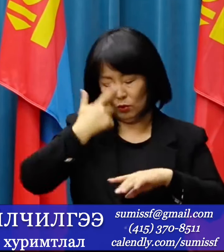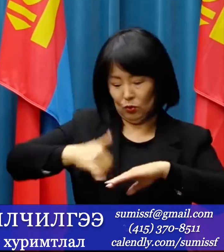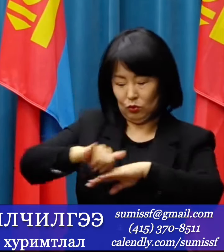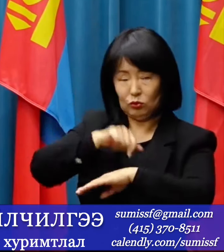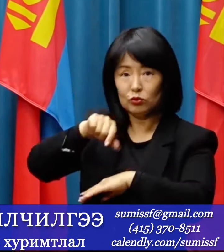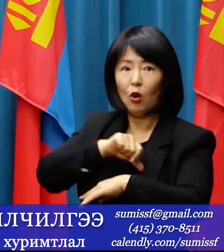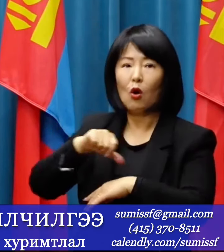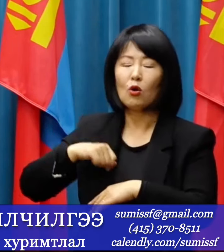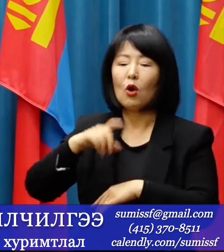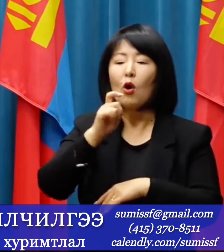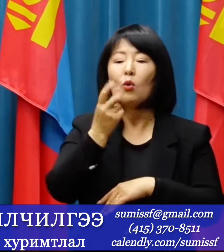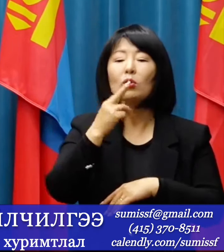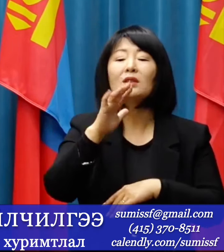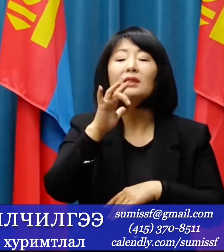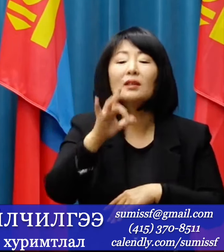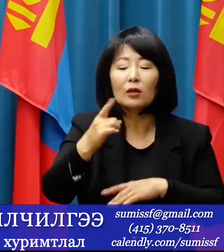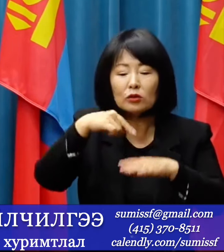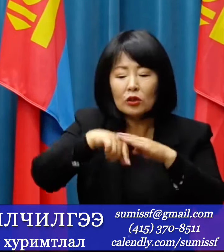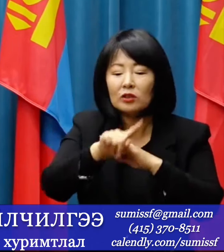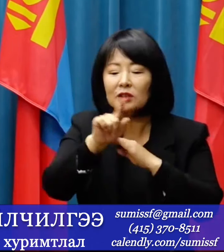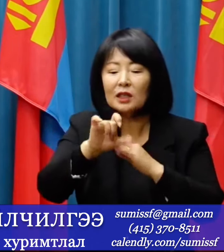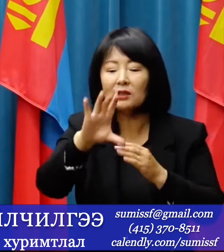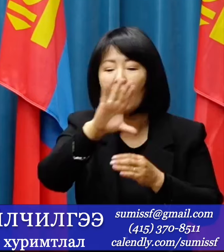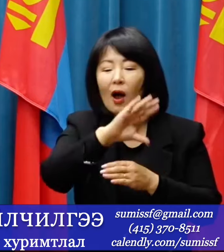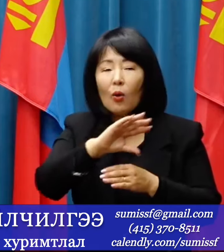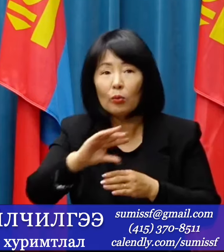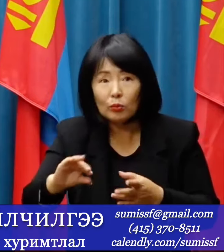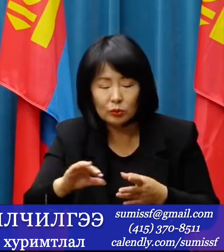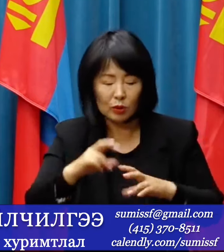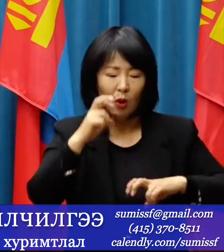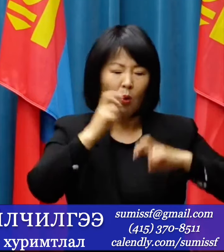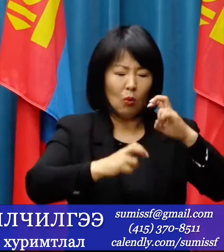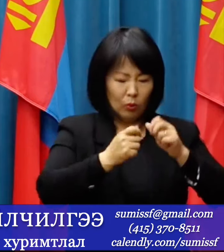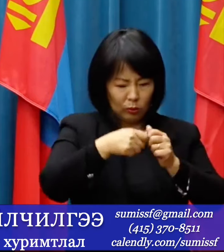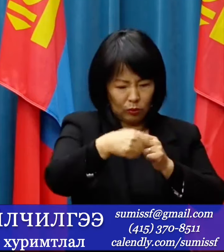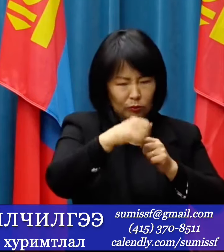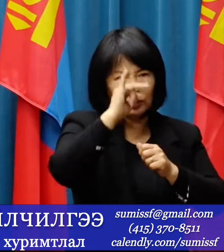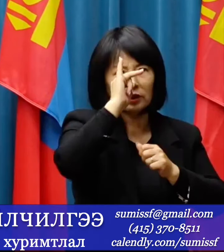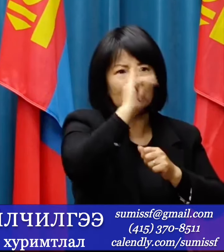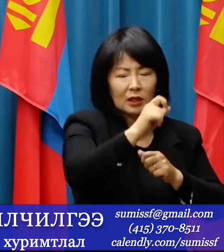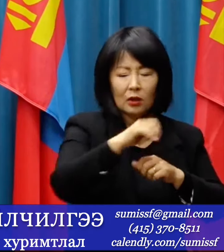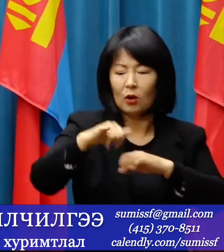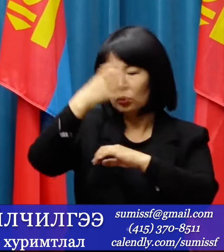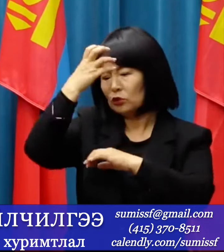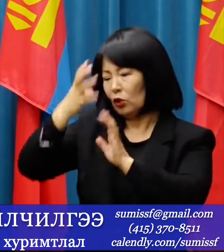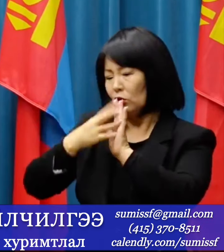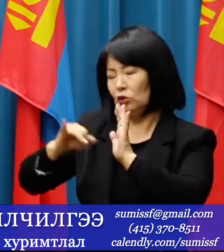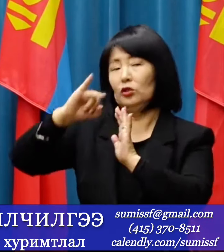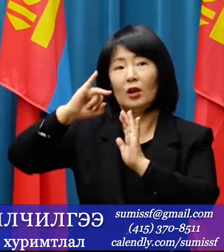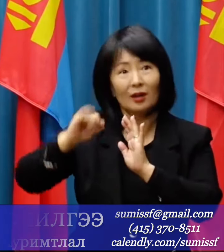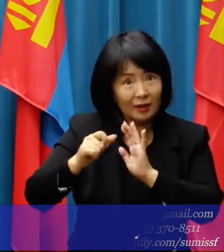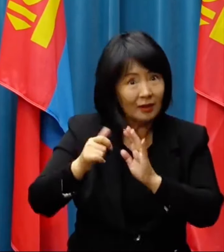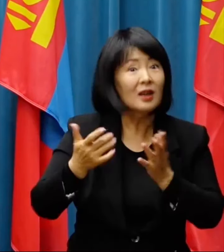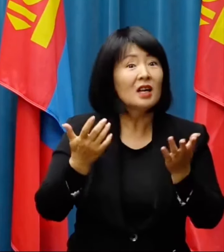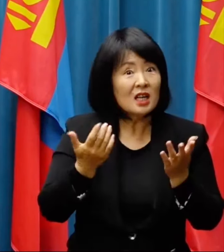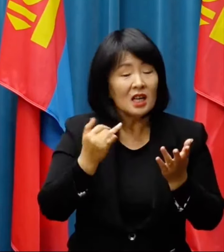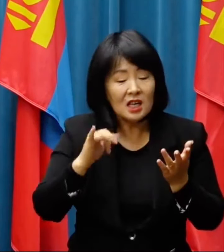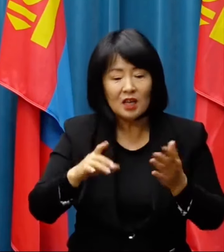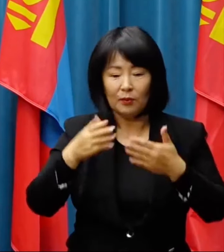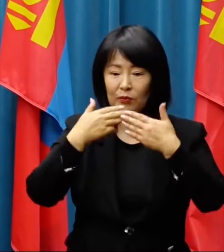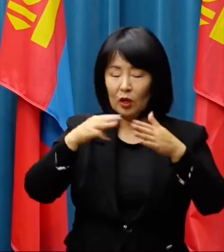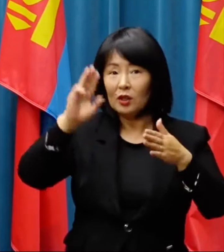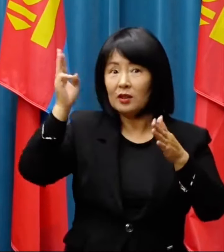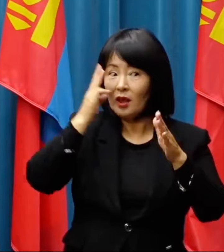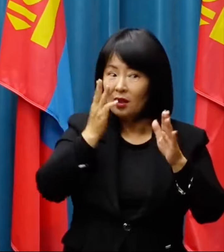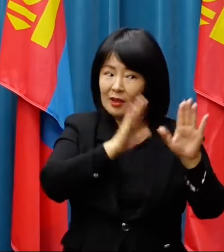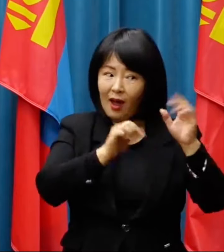зисийн агуулмж нь буурсан, үйлдвэрлэлийн өртгөн өссөн. За, мөн одоо улс төрийн нөлөөлөл орсон. За, ил тод нэлттэй